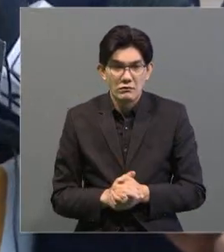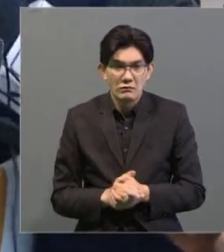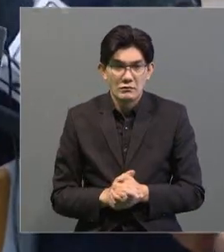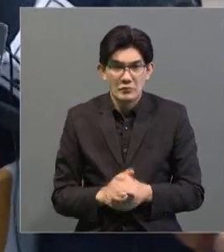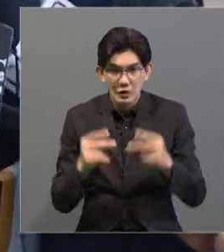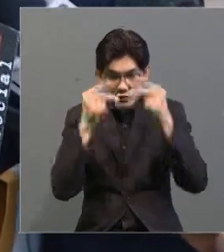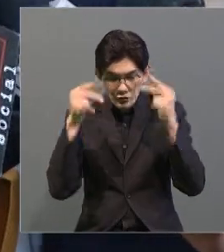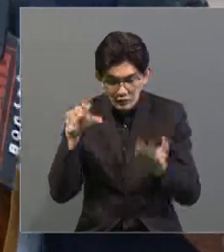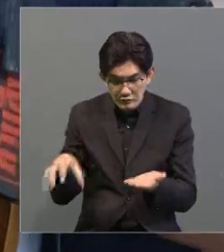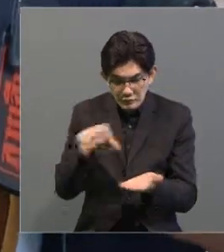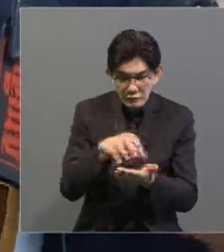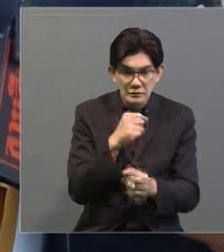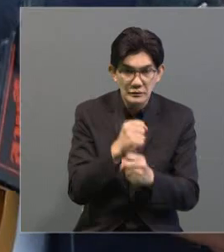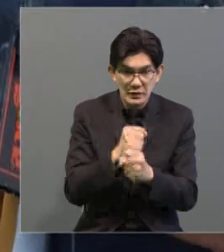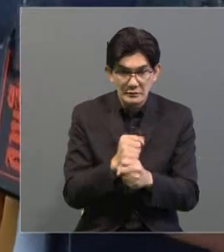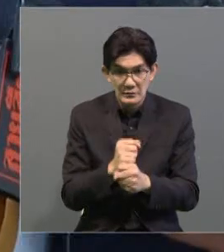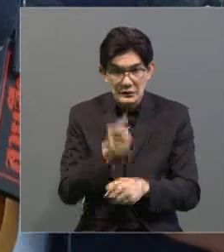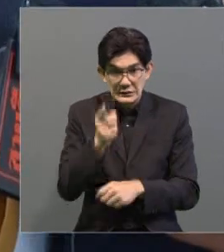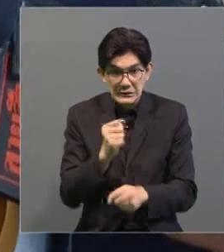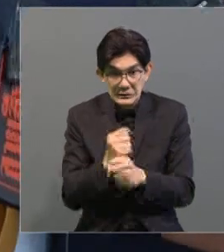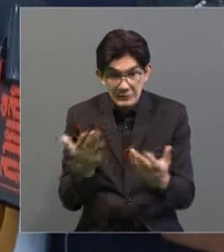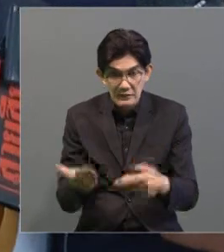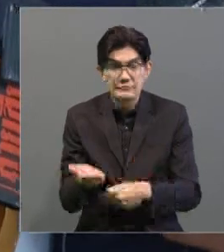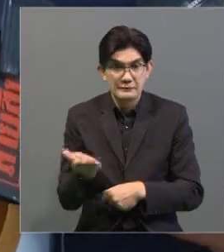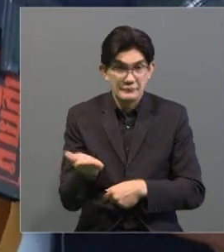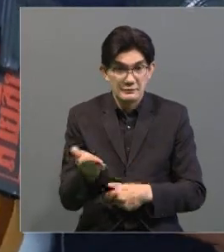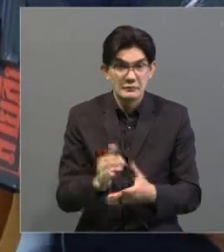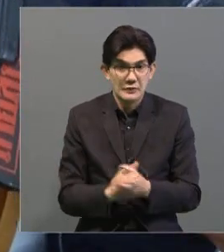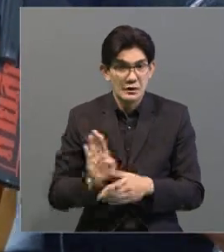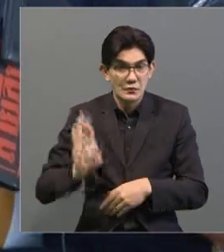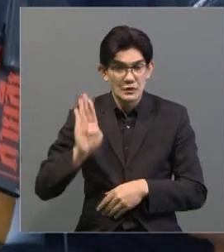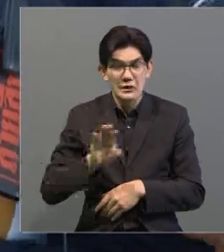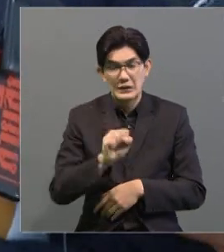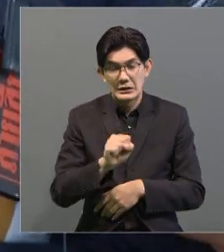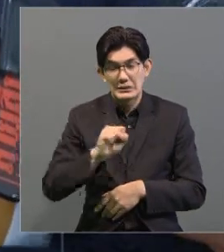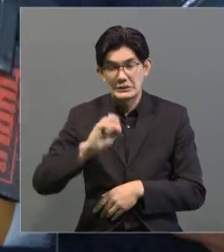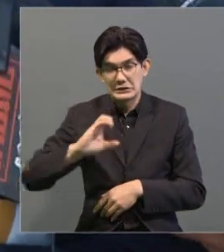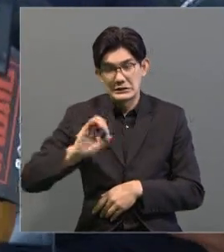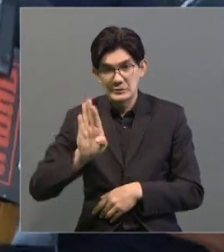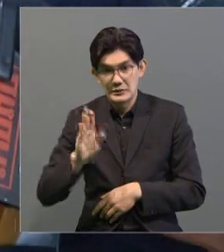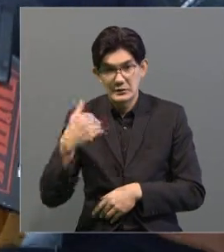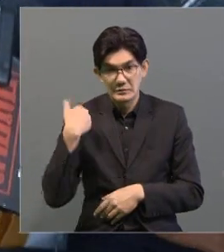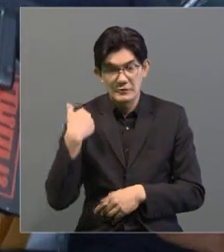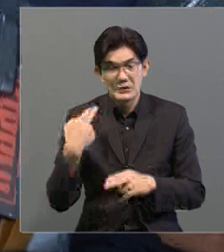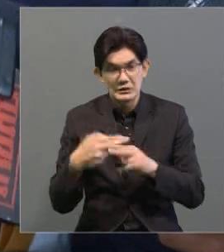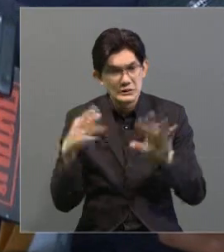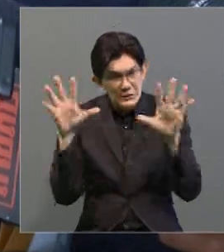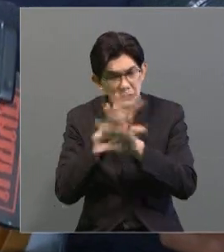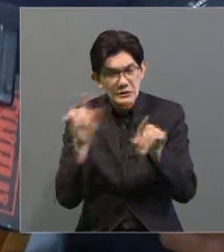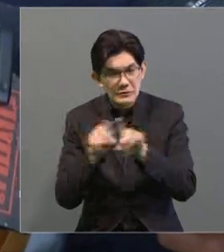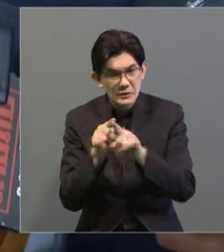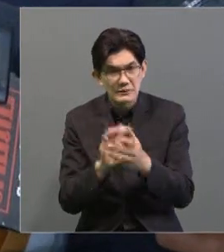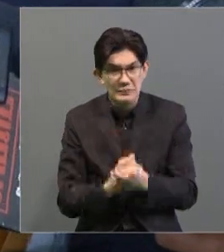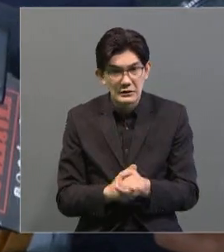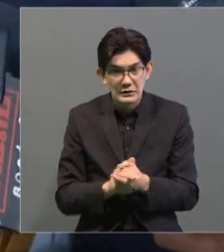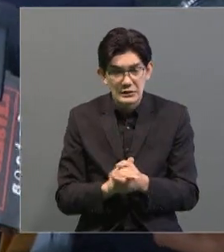ระวังโจรมันเอาไปก๊อปปี้อันนี้คือของจริงฮะอันเนี้ยอยู่ในเครือบริษัท SCB ชื่อมันคล้องกันแล้วเวลาคลิปไปตั